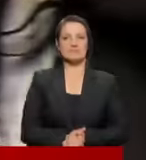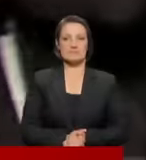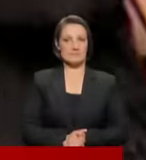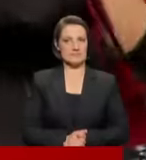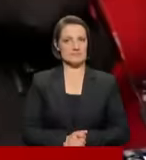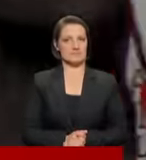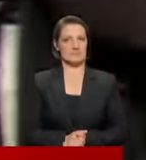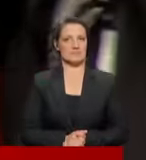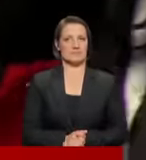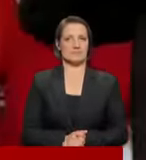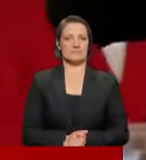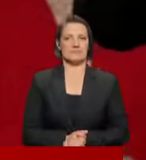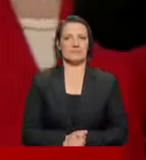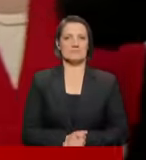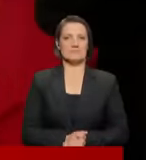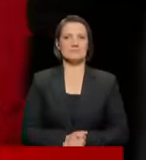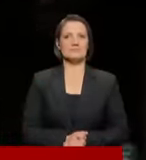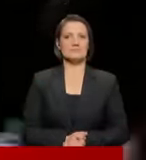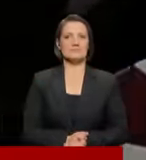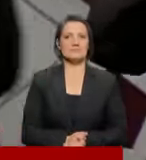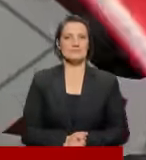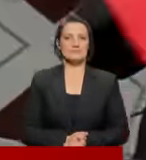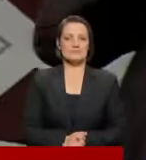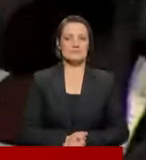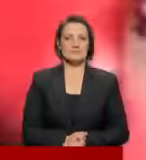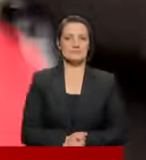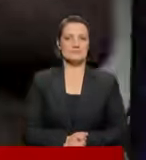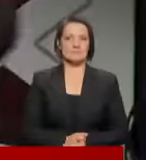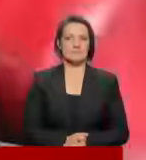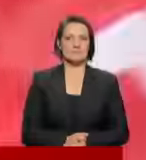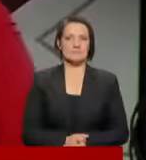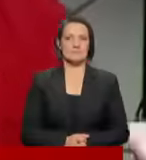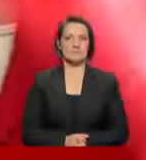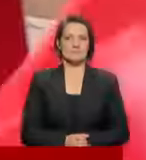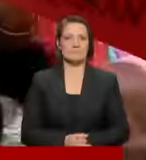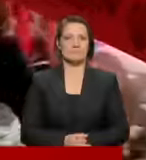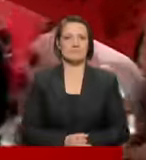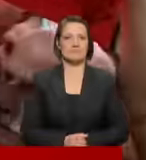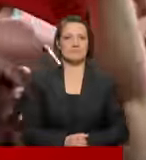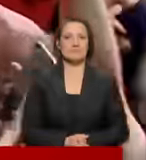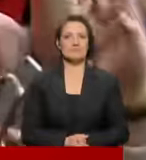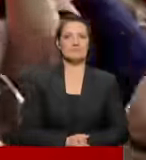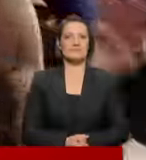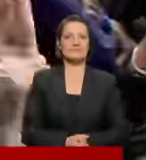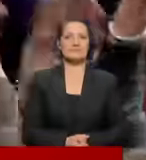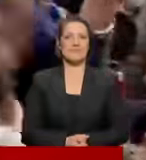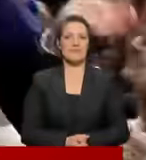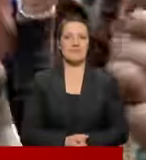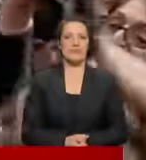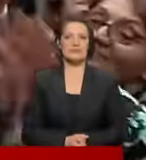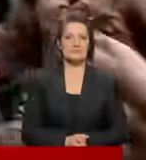İstanbul'a yakıştı, Trabzon'un evladı, çok lafının eridi, dedüklerini yaptı.